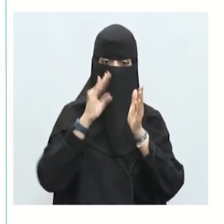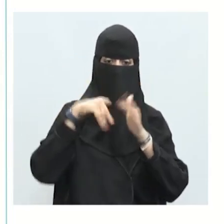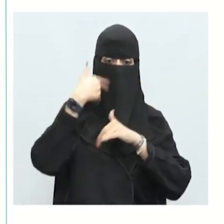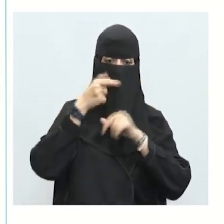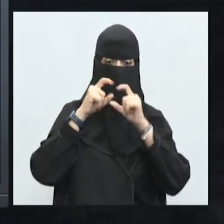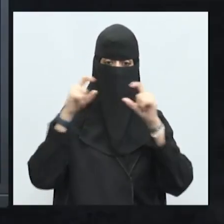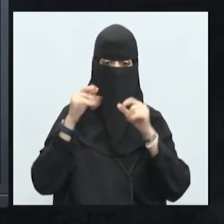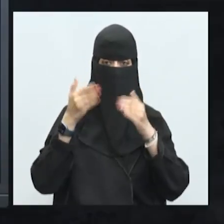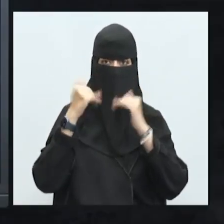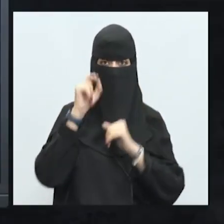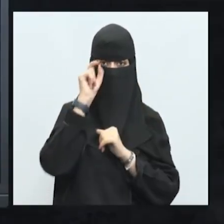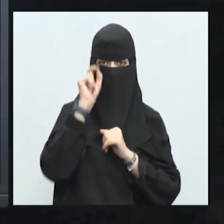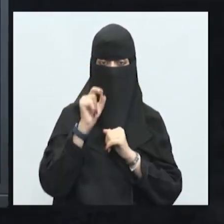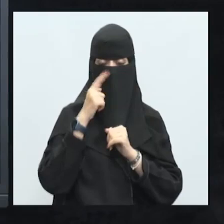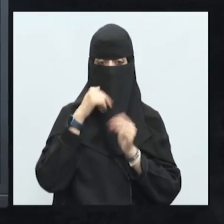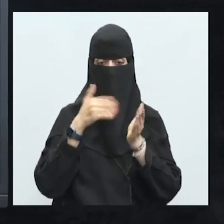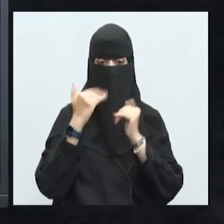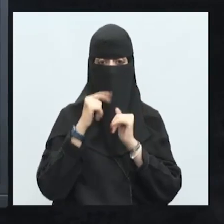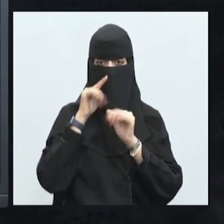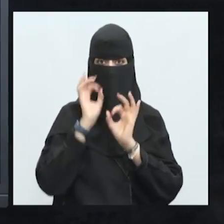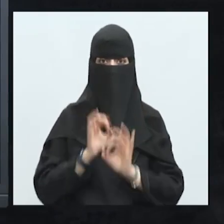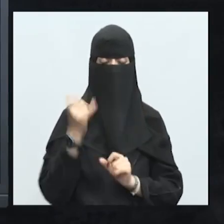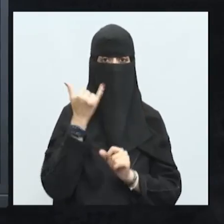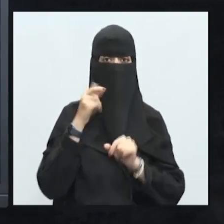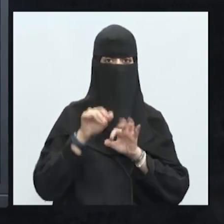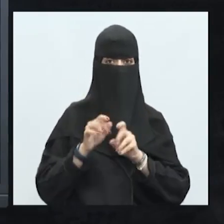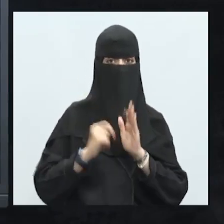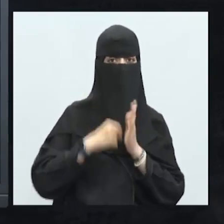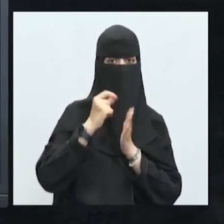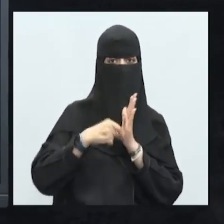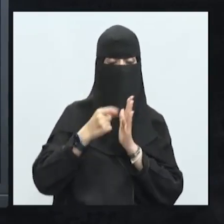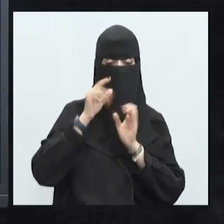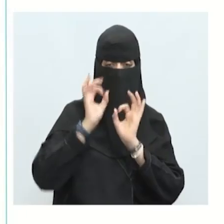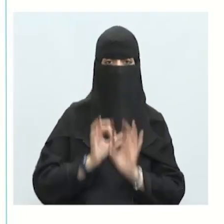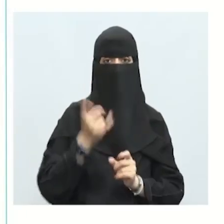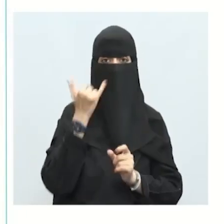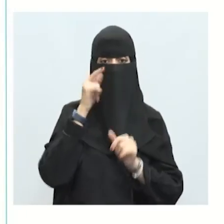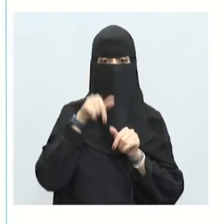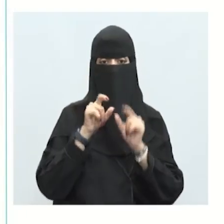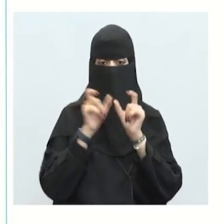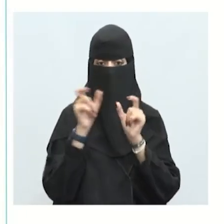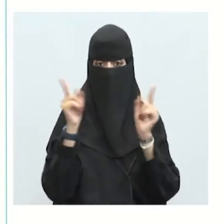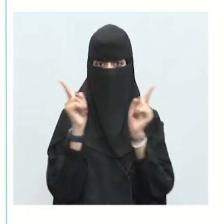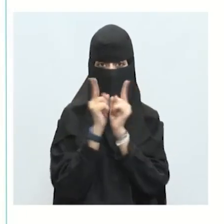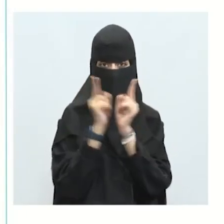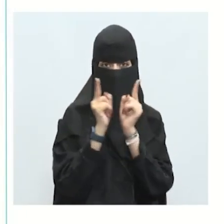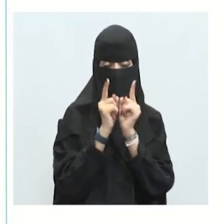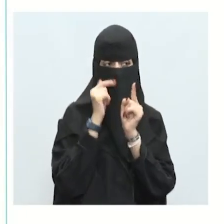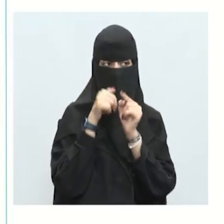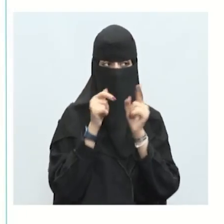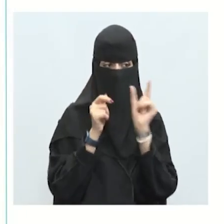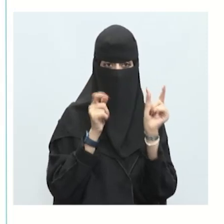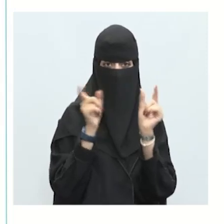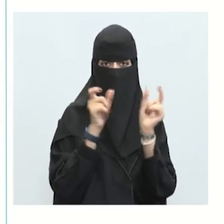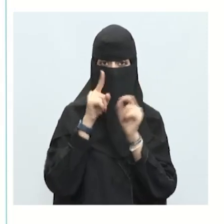عندنا النقطتين الراسين ثم برنت ناجح فنلاحظ هنا لا يوجد مسافه بادئه